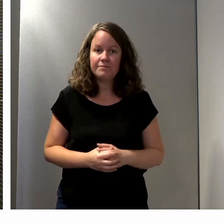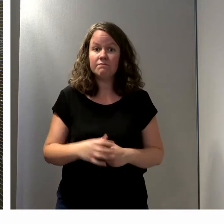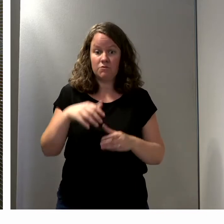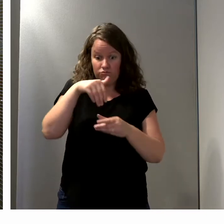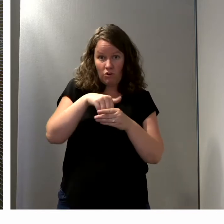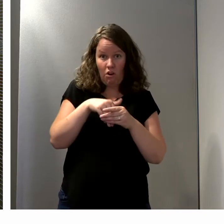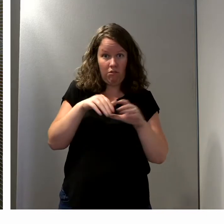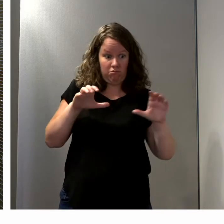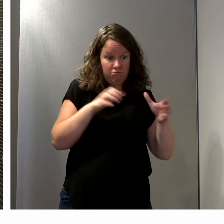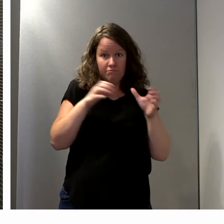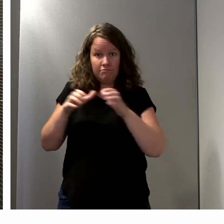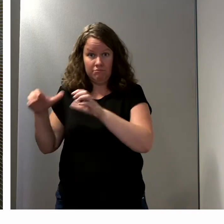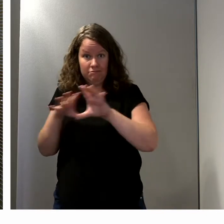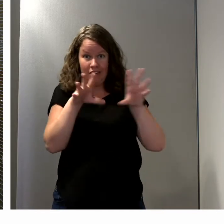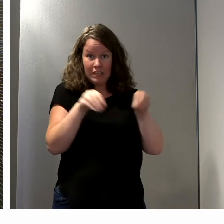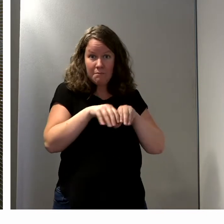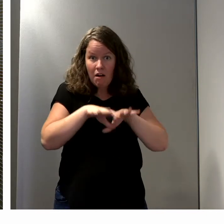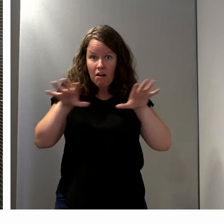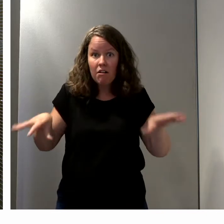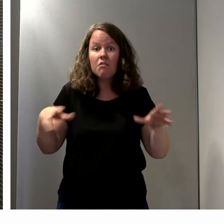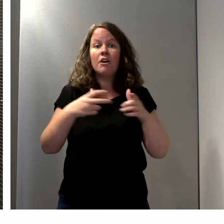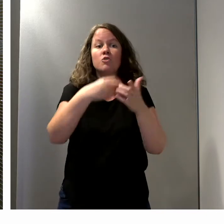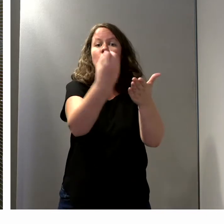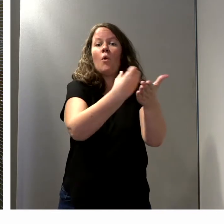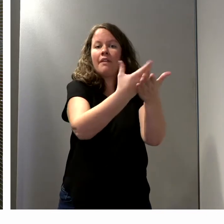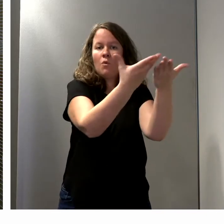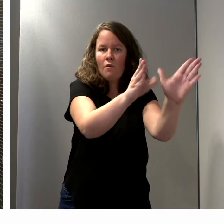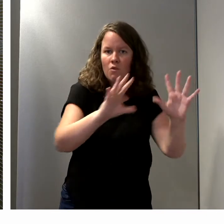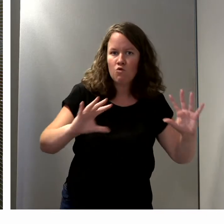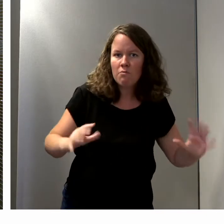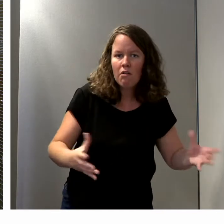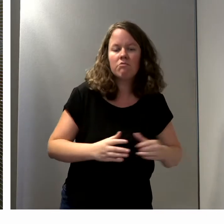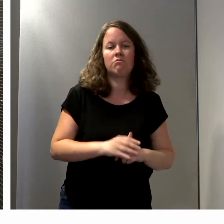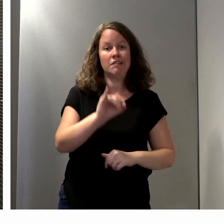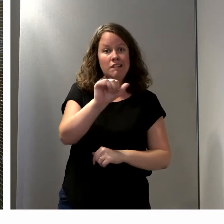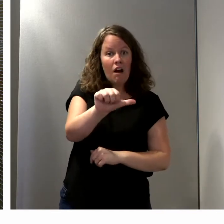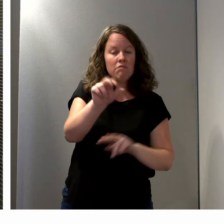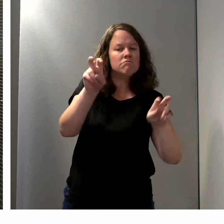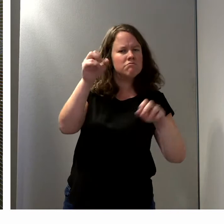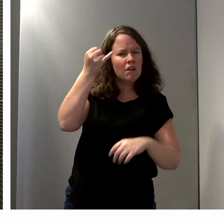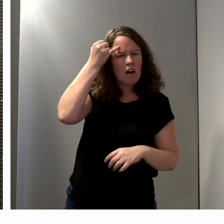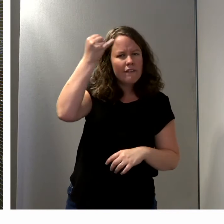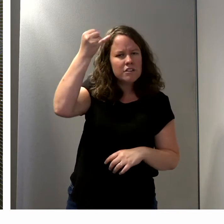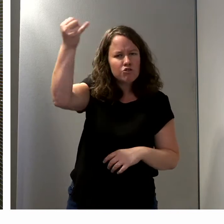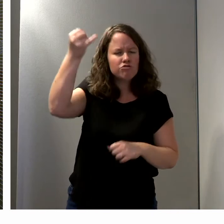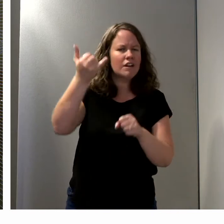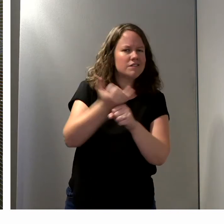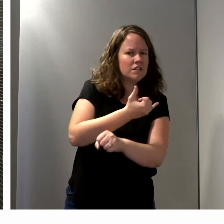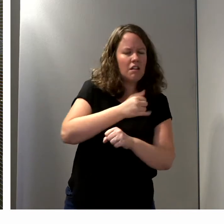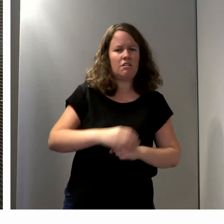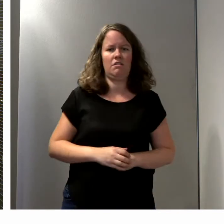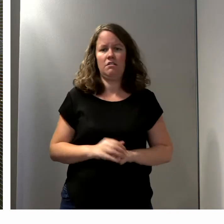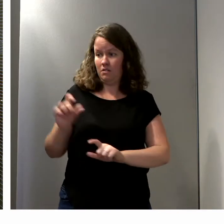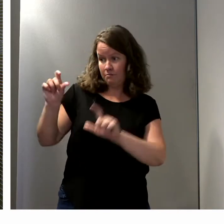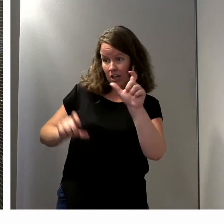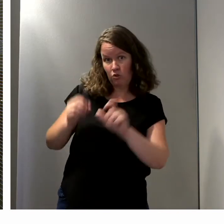beaucoup de sujets au sein de la DINUM, que ce soit l'ouverture des données, l'intelligence artificielle, l'attractivité des talents au sein de l'État.